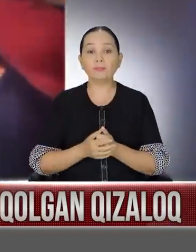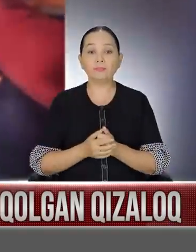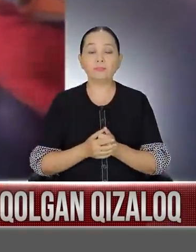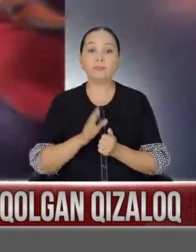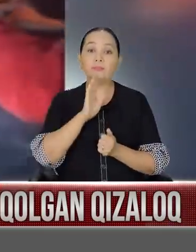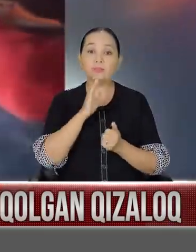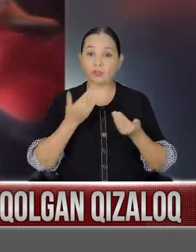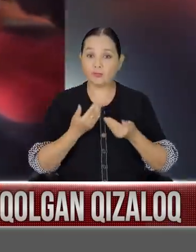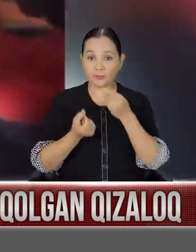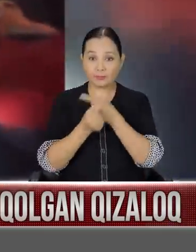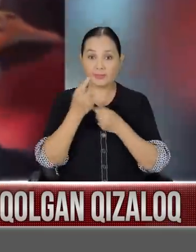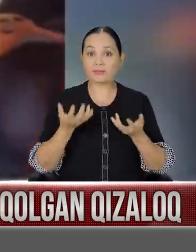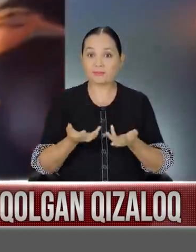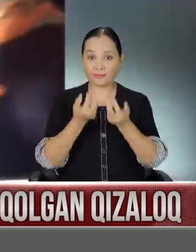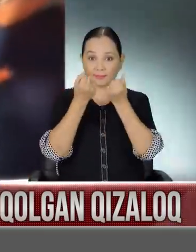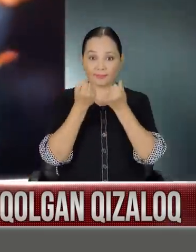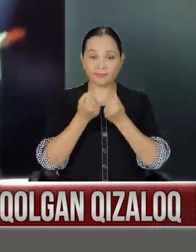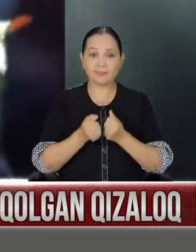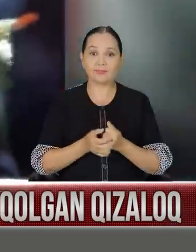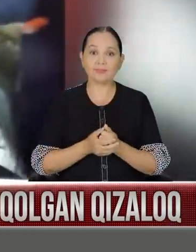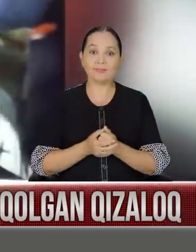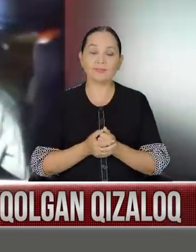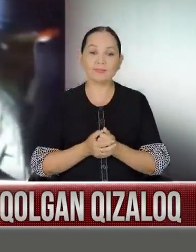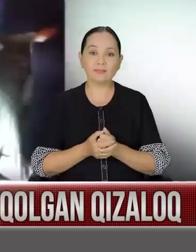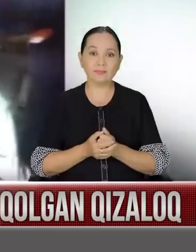Hamdi oyoqlarini hissediyormusun? Hissediyorsan omzini o'ynat.